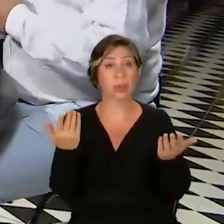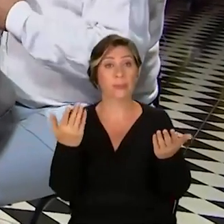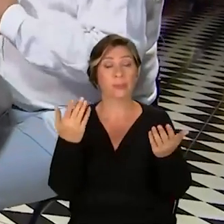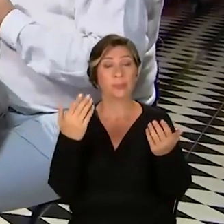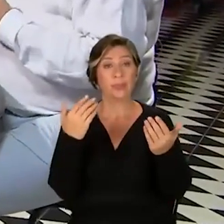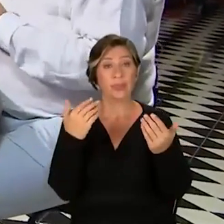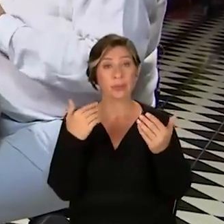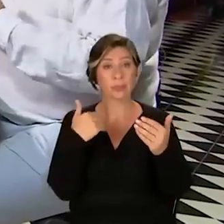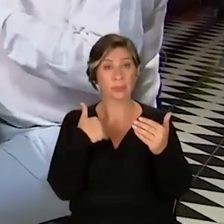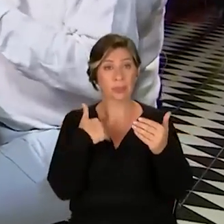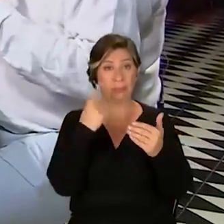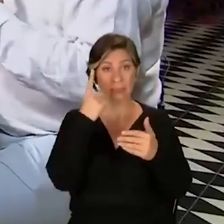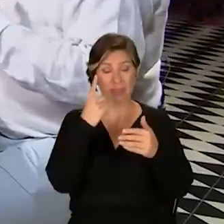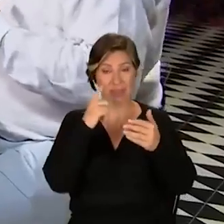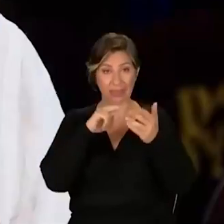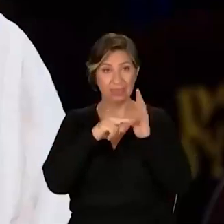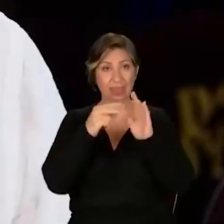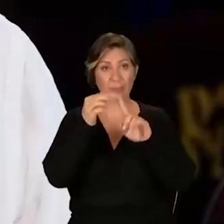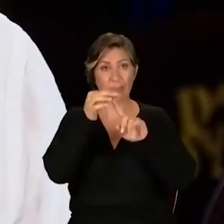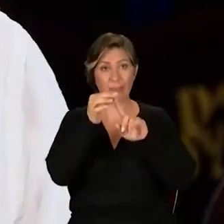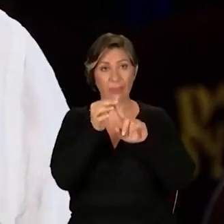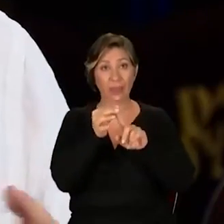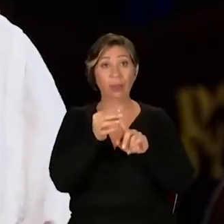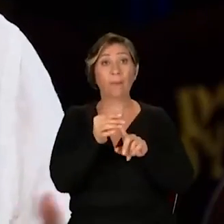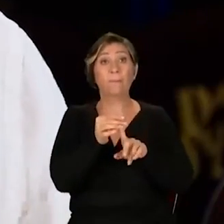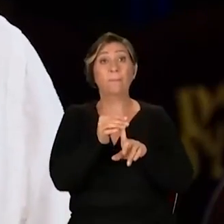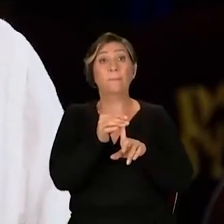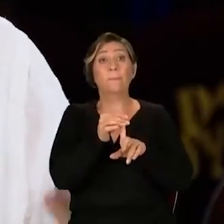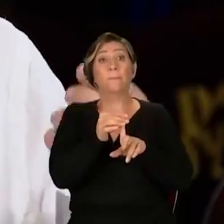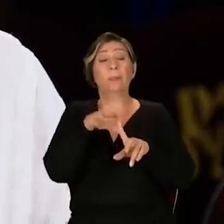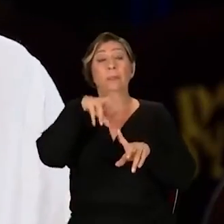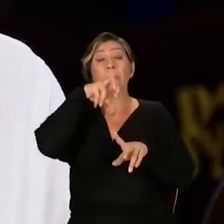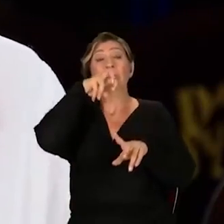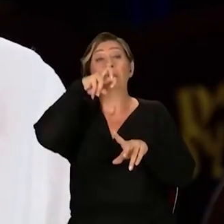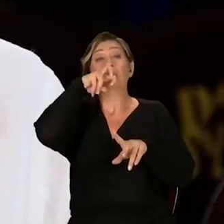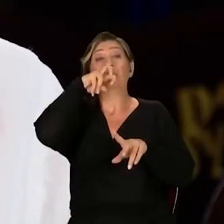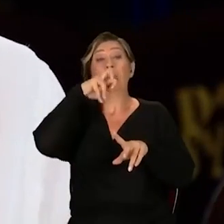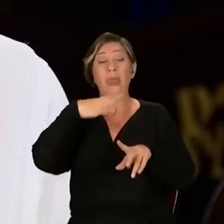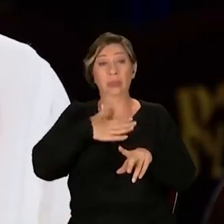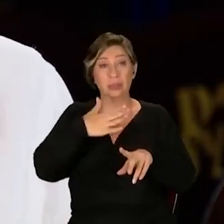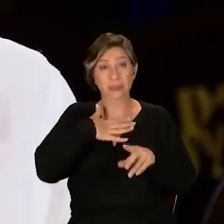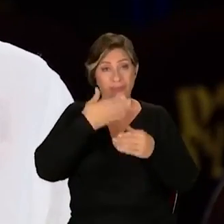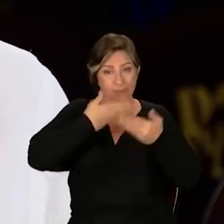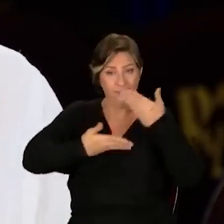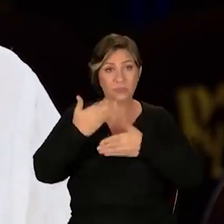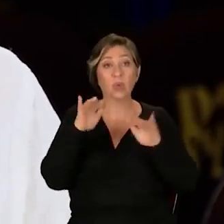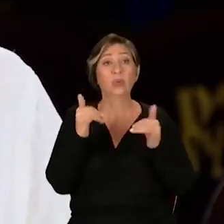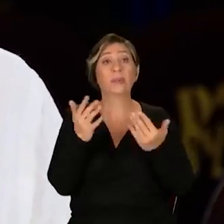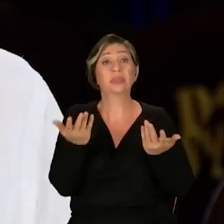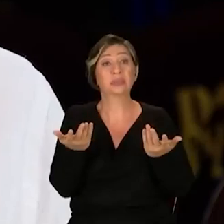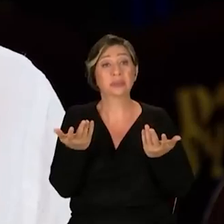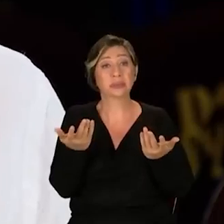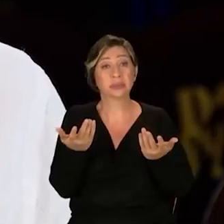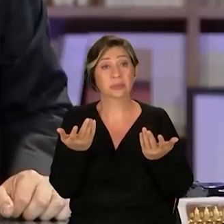bir akıllı teknisyenim vardı, o parmağını takıp nefesini tutar zerre kadar oksijen satürasyonu oynamaz.